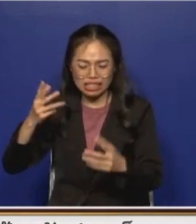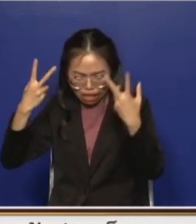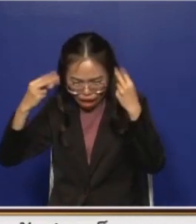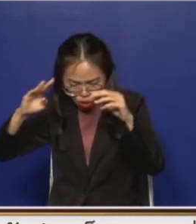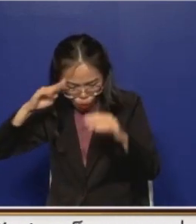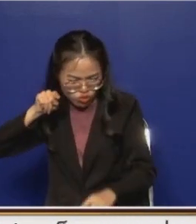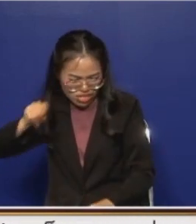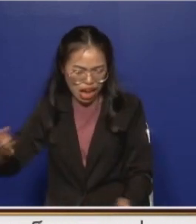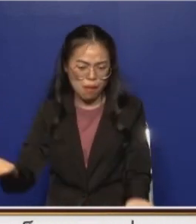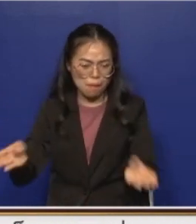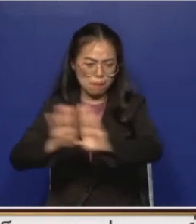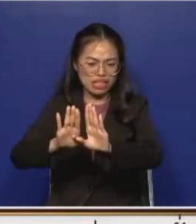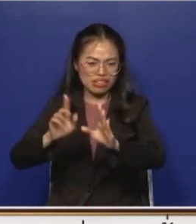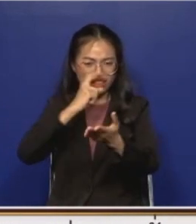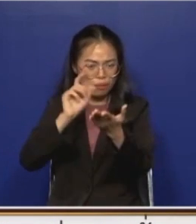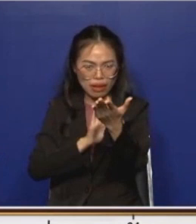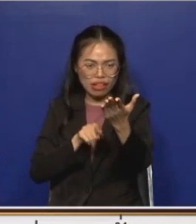ครับ